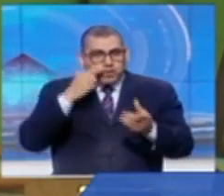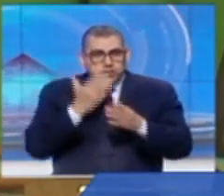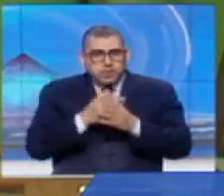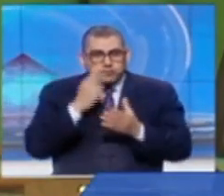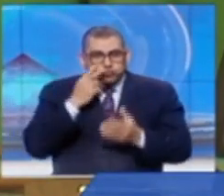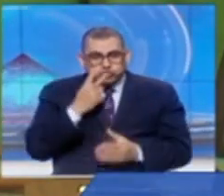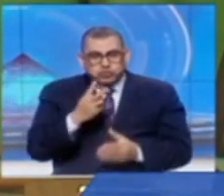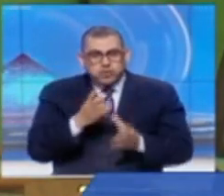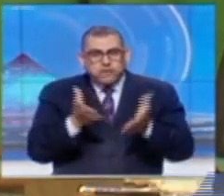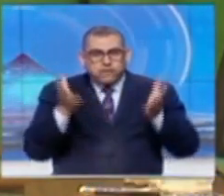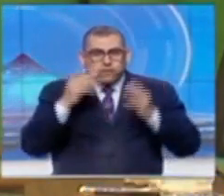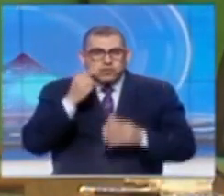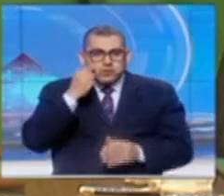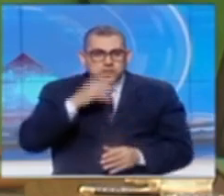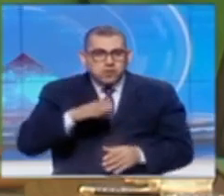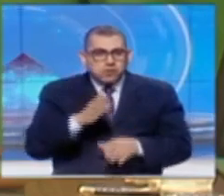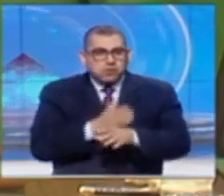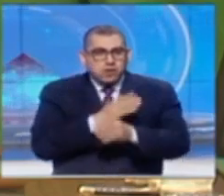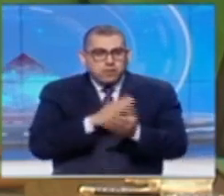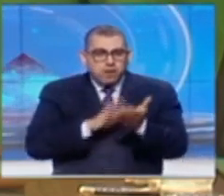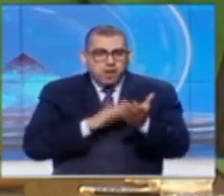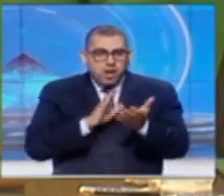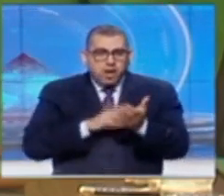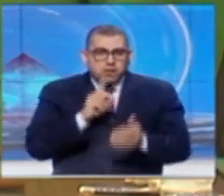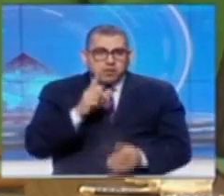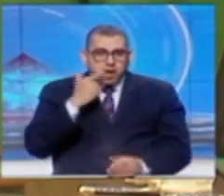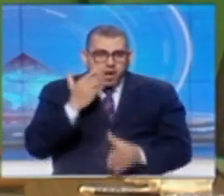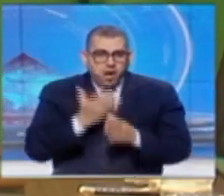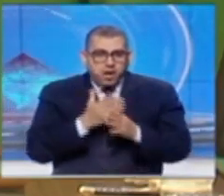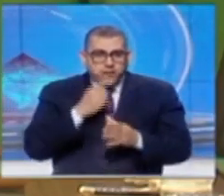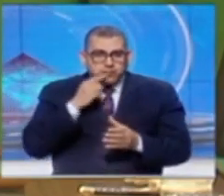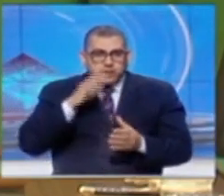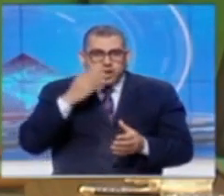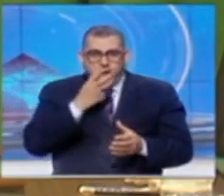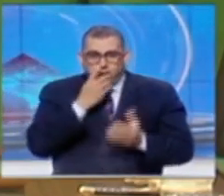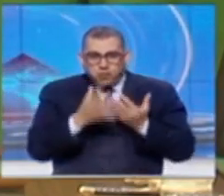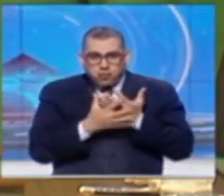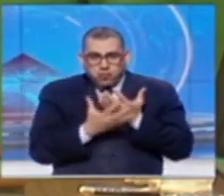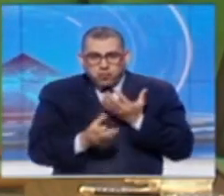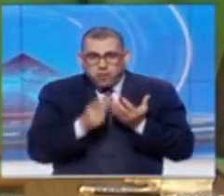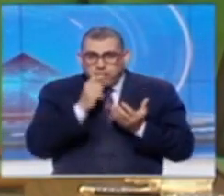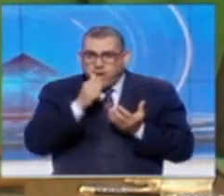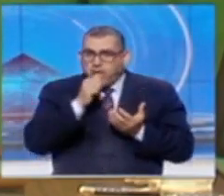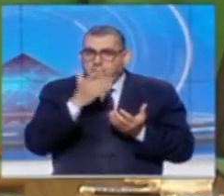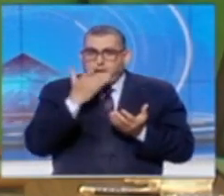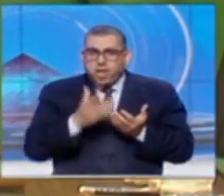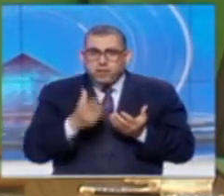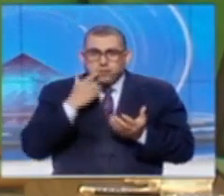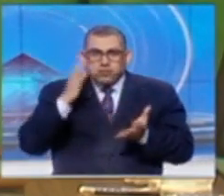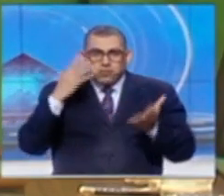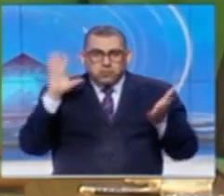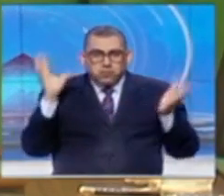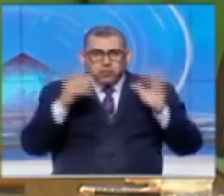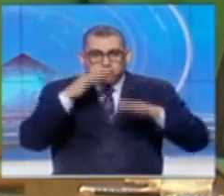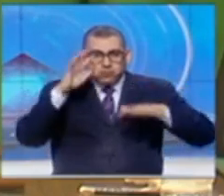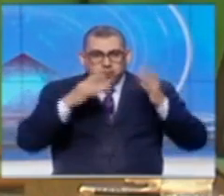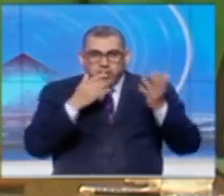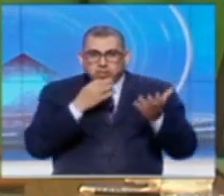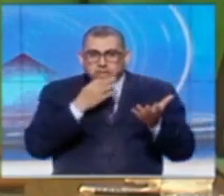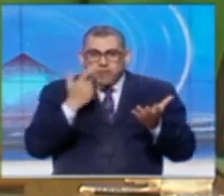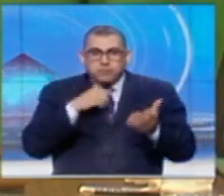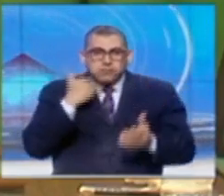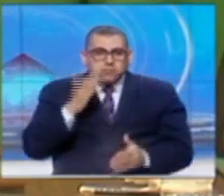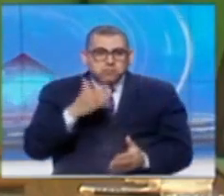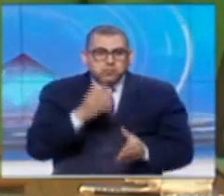تشهد أكبر كارثة إنسانية طارئة بسبب الجفاف والعواصف التي أثرت على هذا البلد، مما أدى إلى ارتفاع نسبة